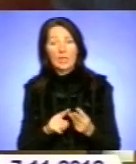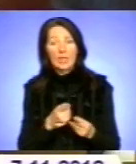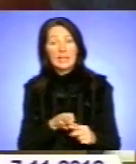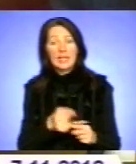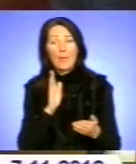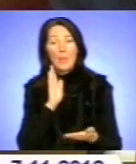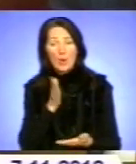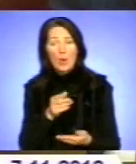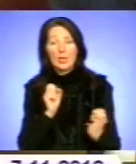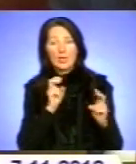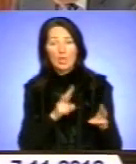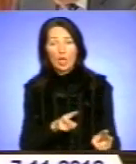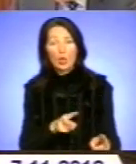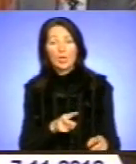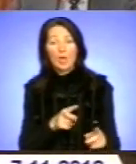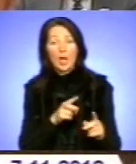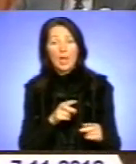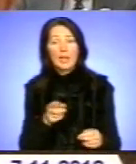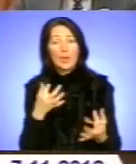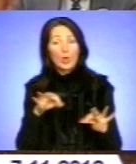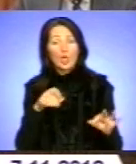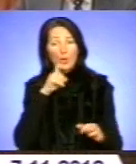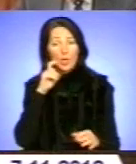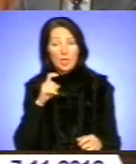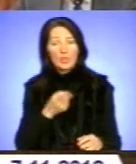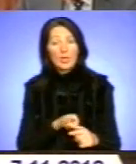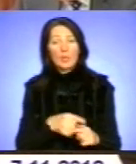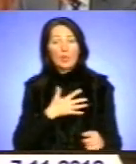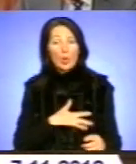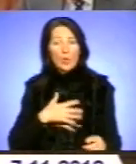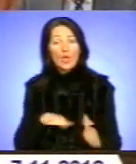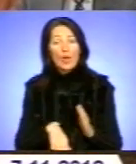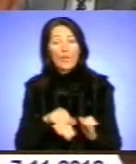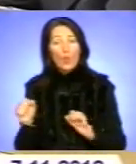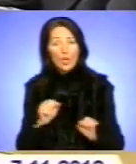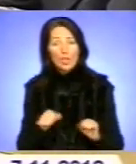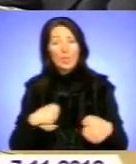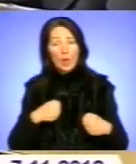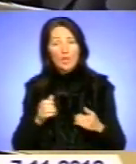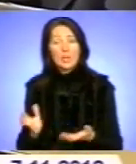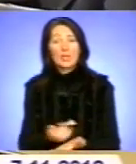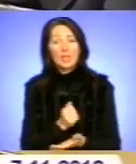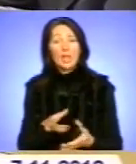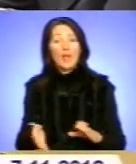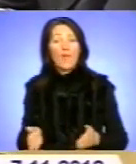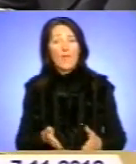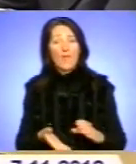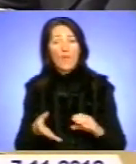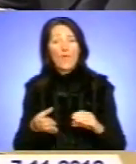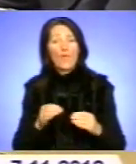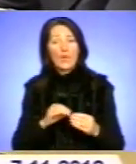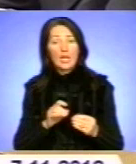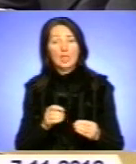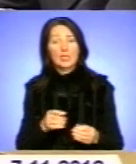загроза демократії в Україні. Та не лише цим стурбовані в уряді, там намагаються знайти вихід зі світової економічної кризи, де Україні позитив у